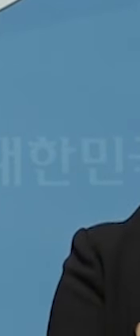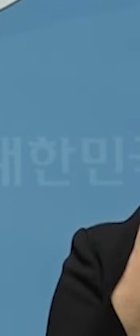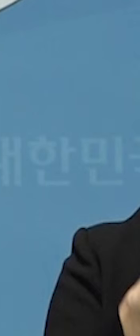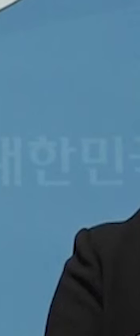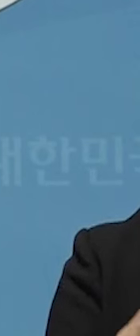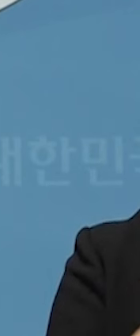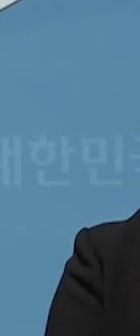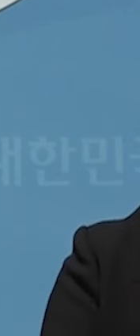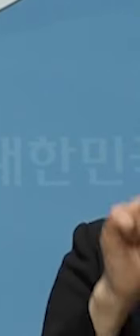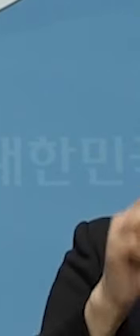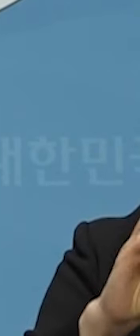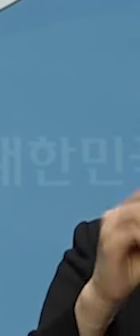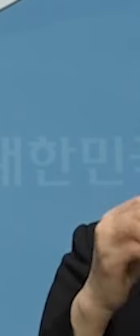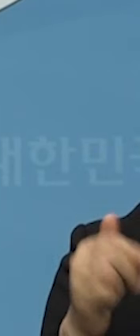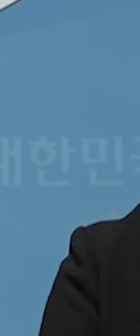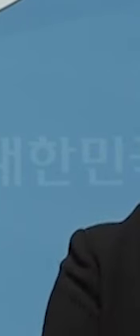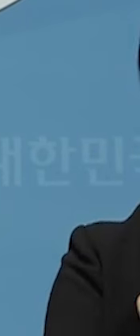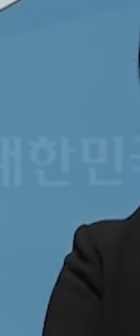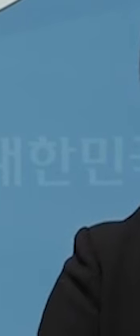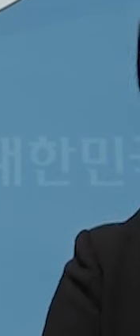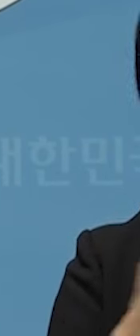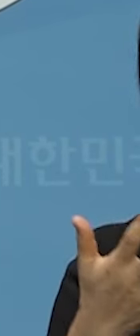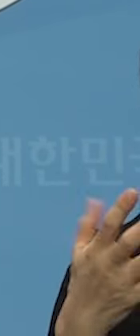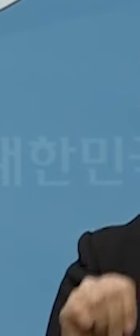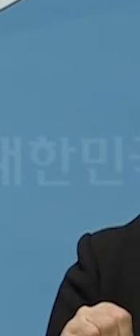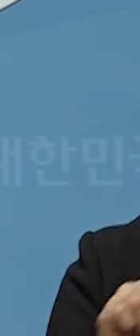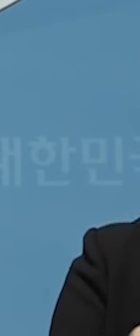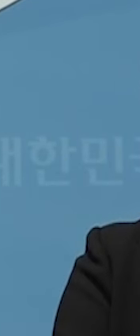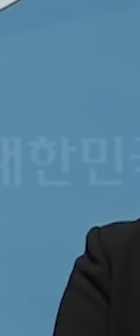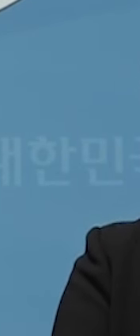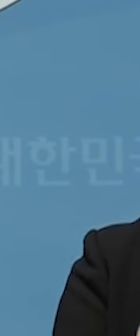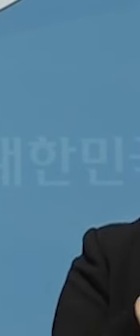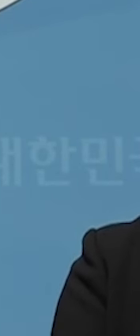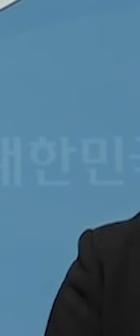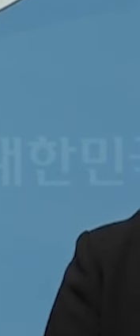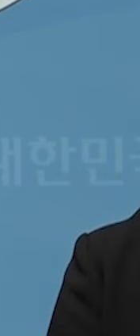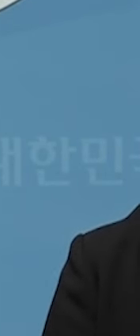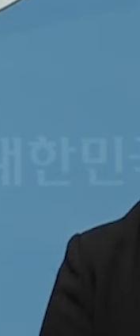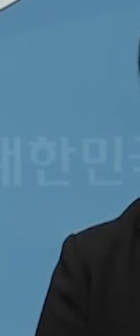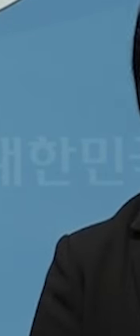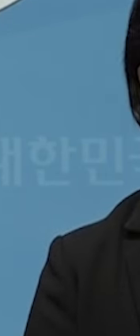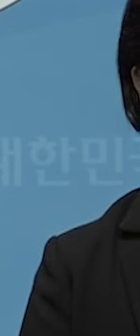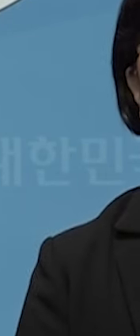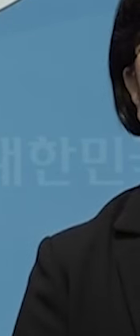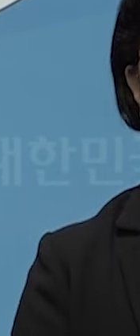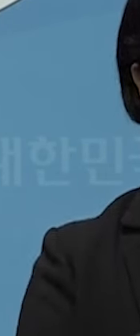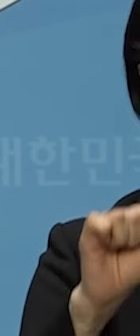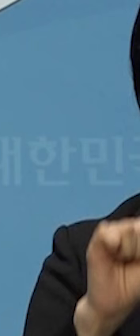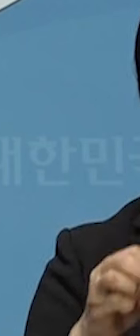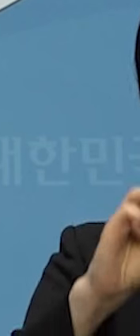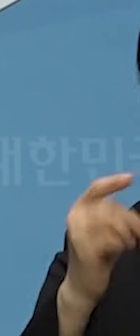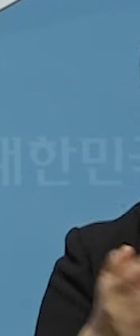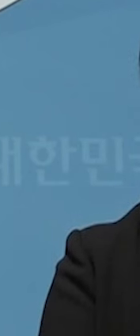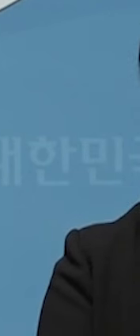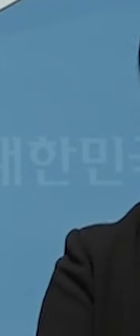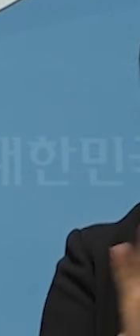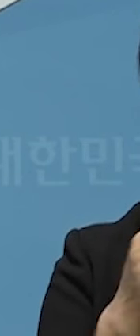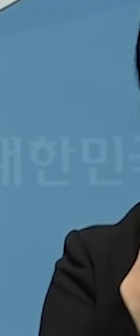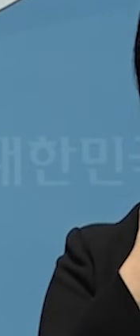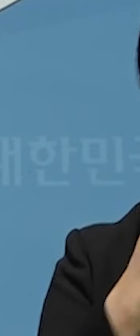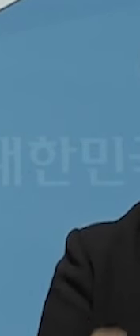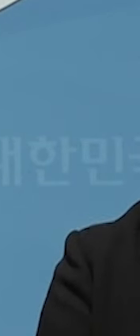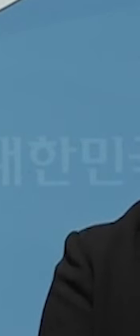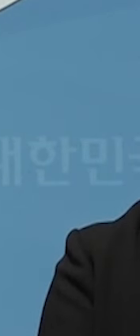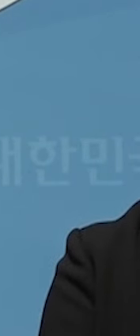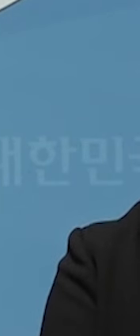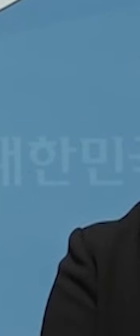스포츠 토토는 연간 6억 원이 안 되는 규모입니다. 스포츠 토토를 이용하지 않고